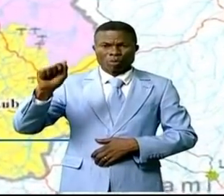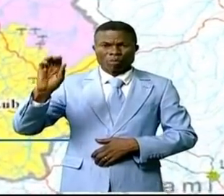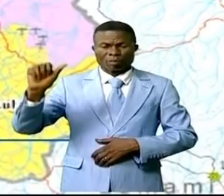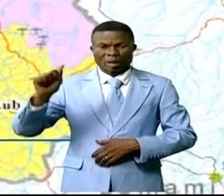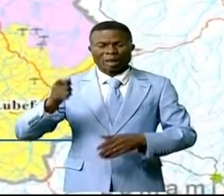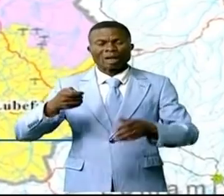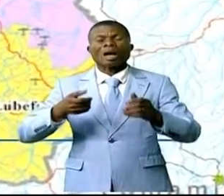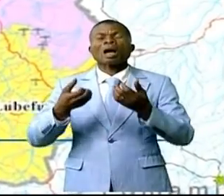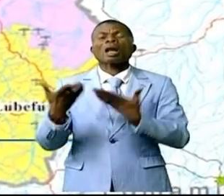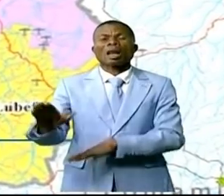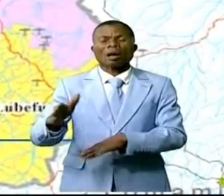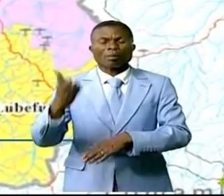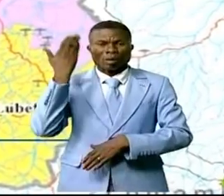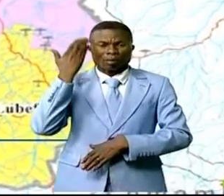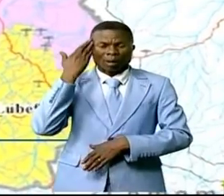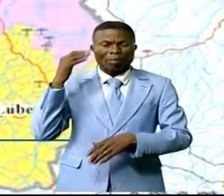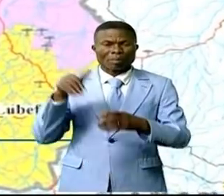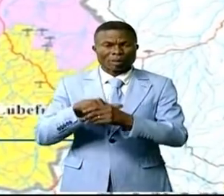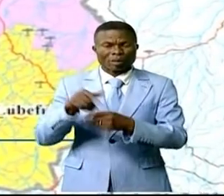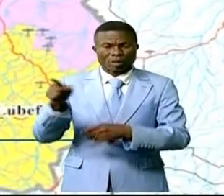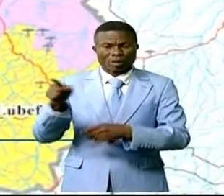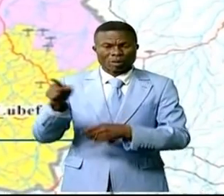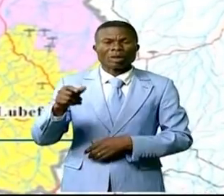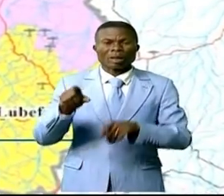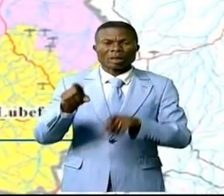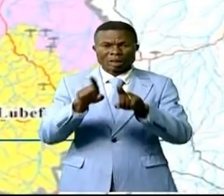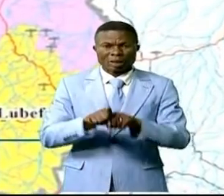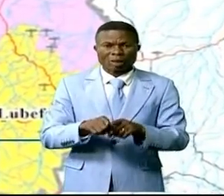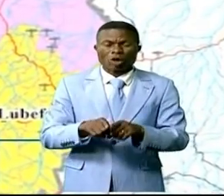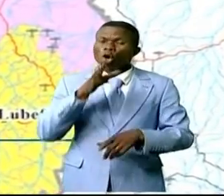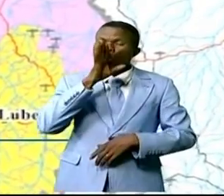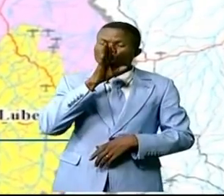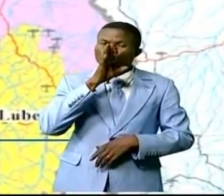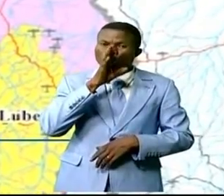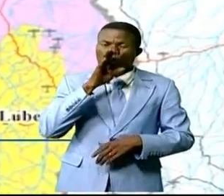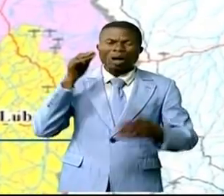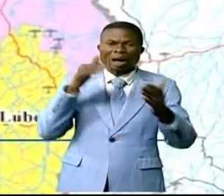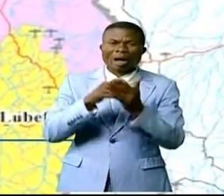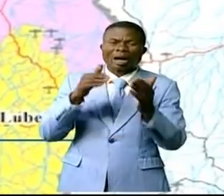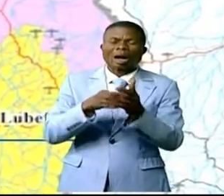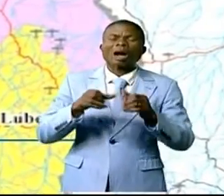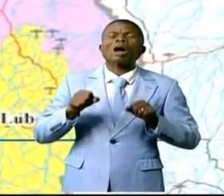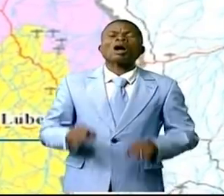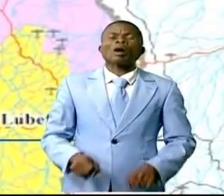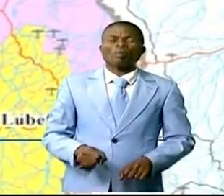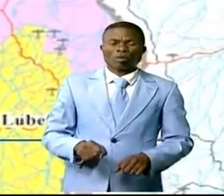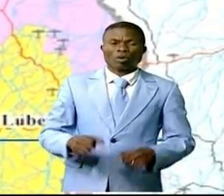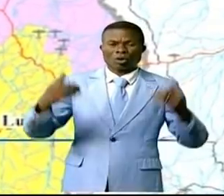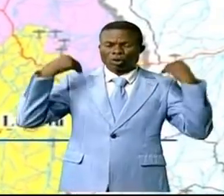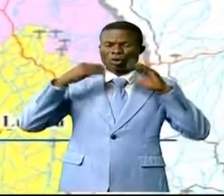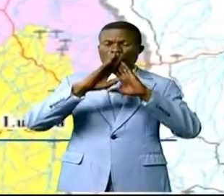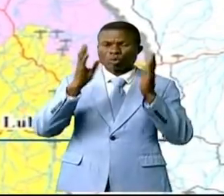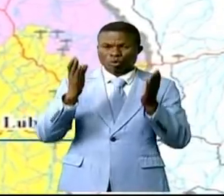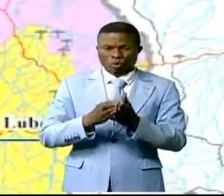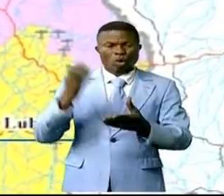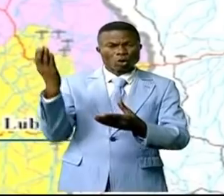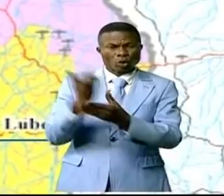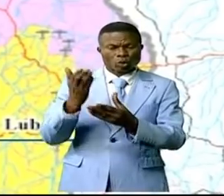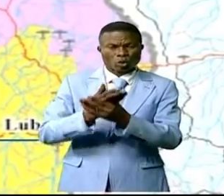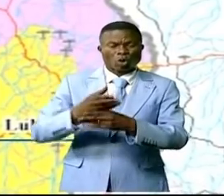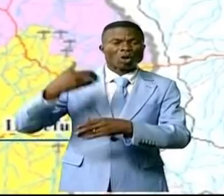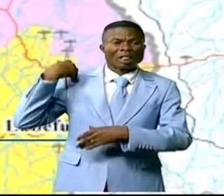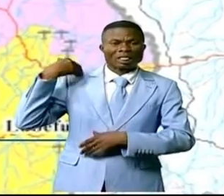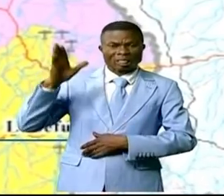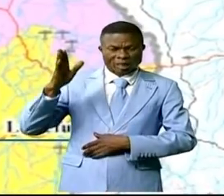de M. Lokwa et Fendelo Katabungu, mensonge et menace de mort sur Fumuto. Tous les deux dossiers judiciaires